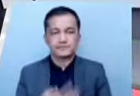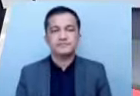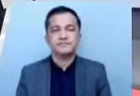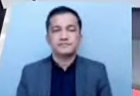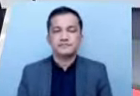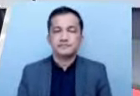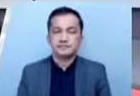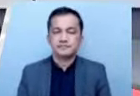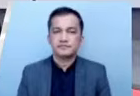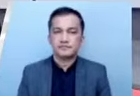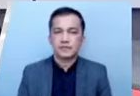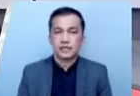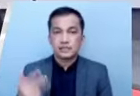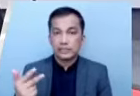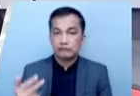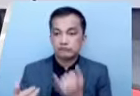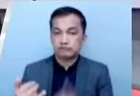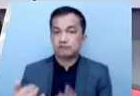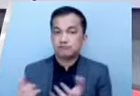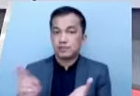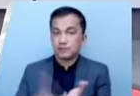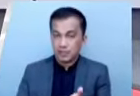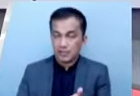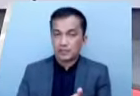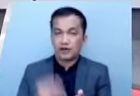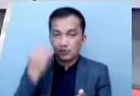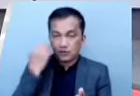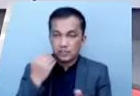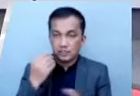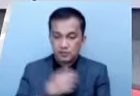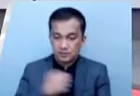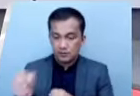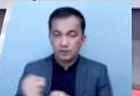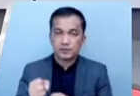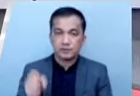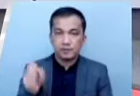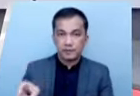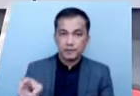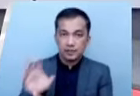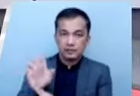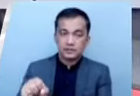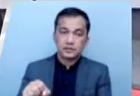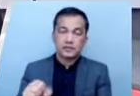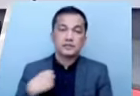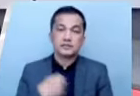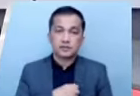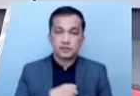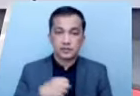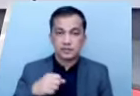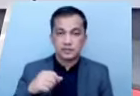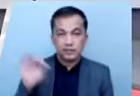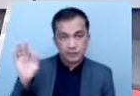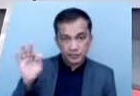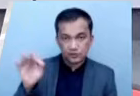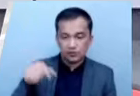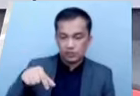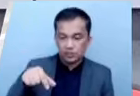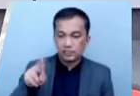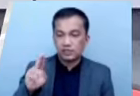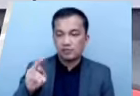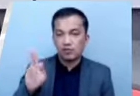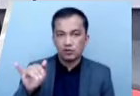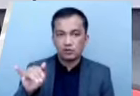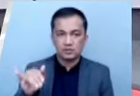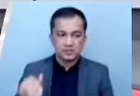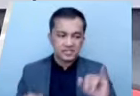Tatlong pirma na lang ang kulang para mabawi ang pagpapa-aresto ng Senado kay Pastor Apollo Quiboloy. Pero ang Interpol pwede